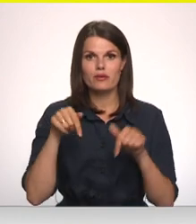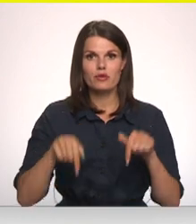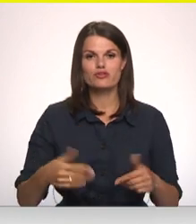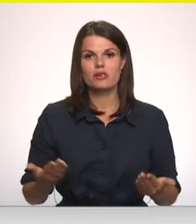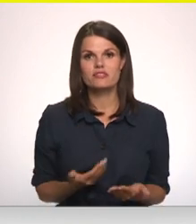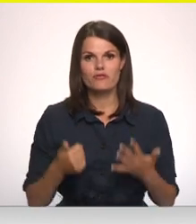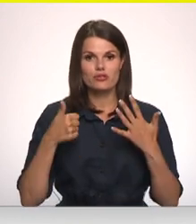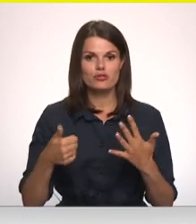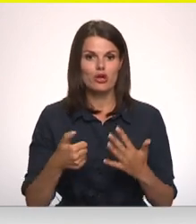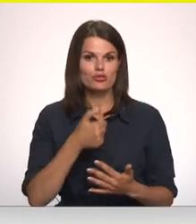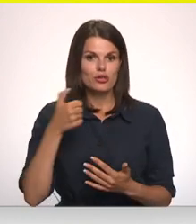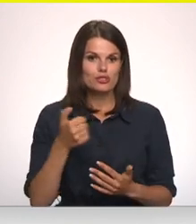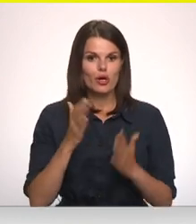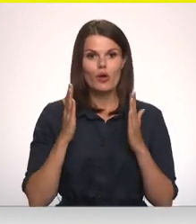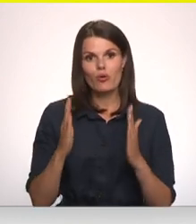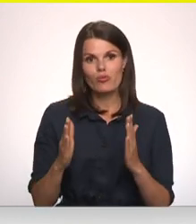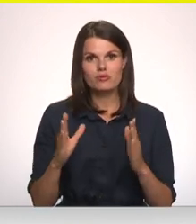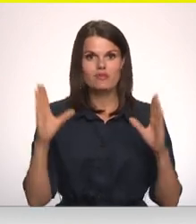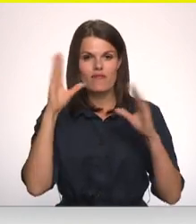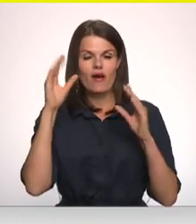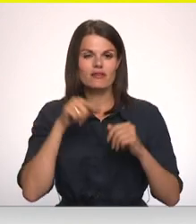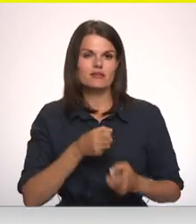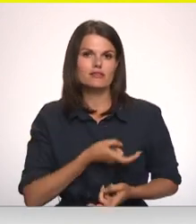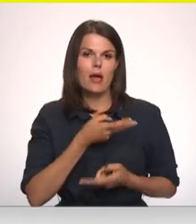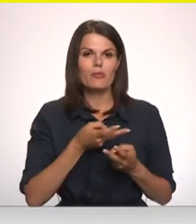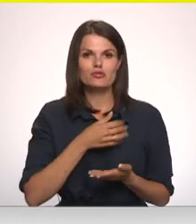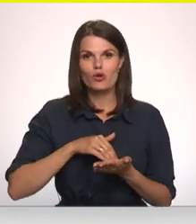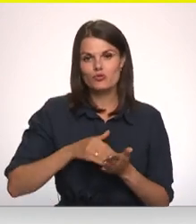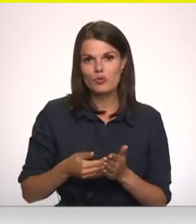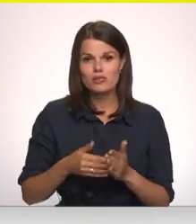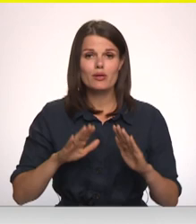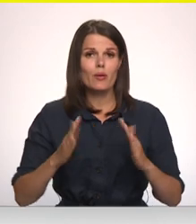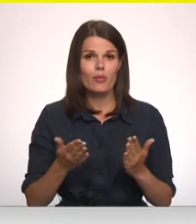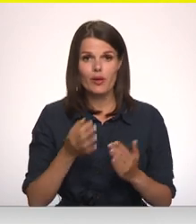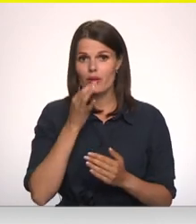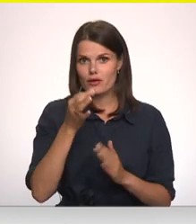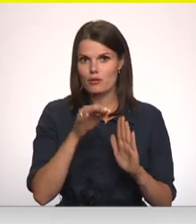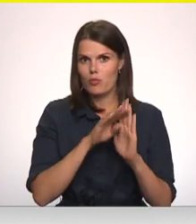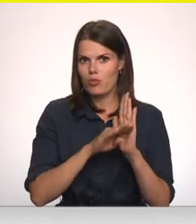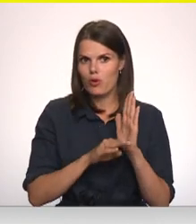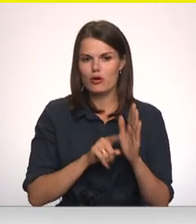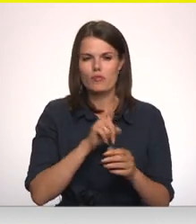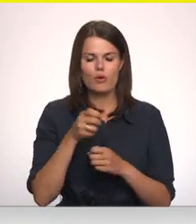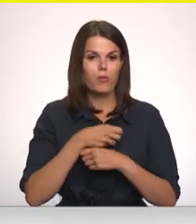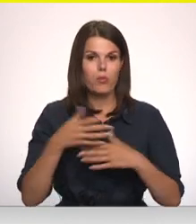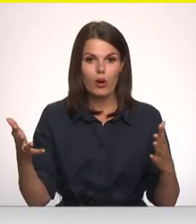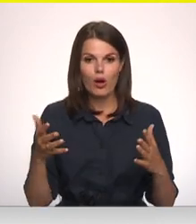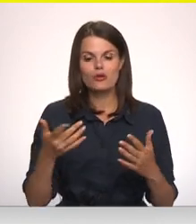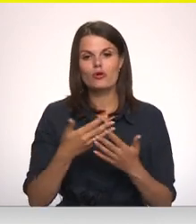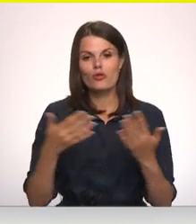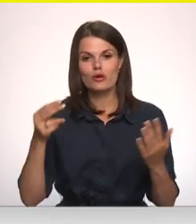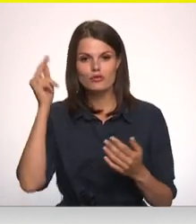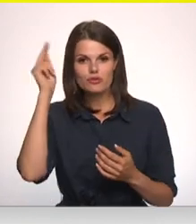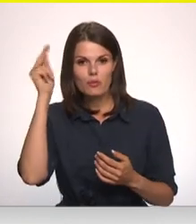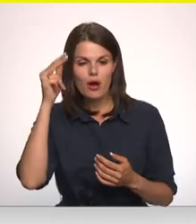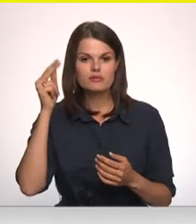6 gadus, tā kā mums būs mazliet vakars tādās sentimentālās noskaņās. Bet jāsaka, programma ir ļoti plaša, ir meistarklases, ir